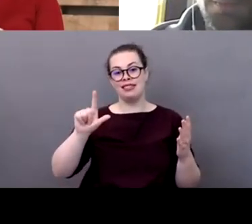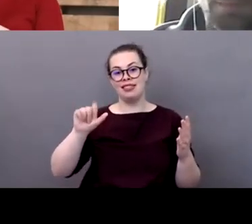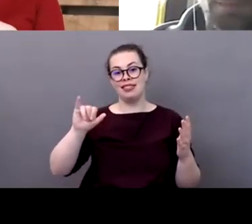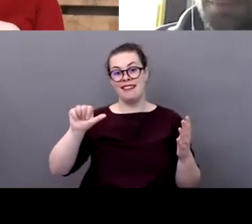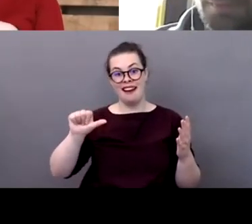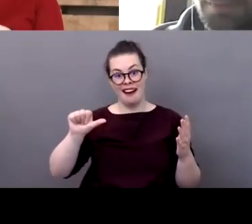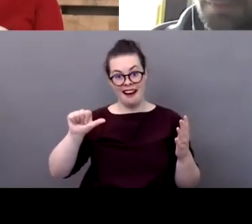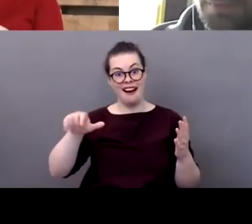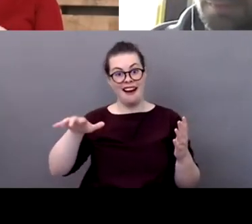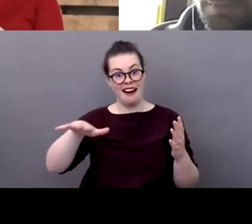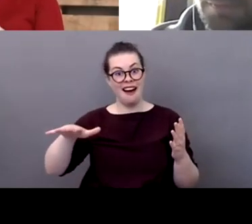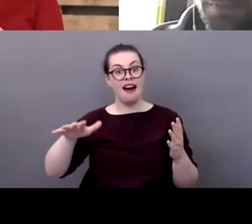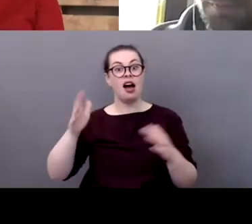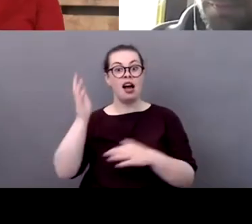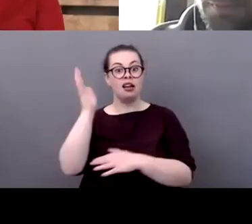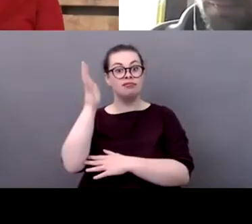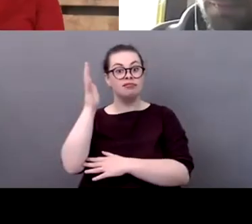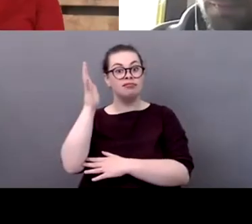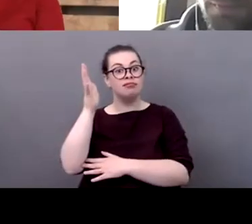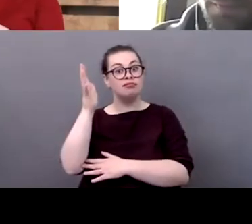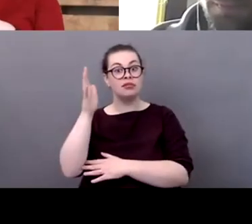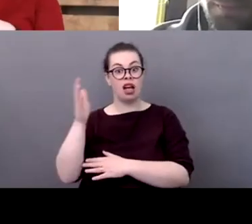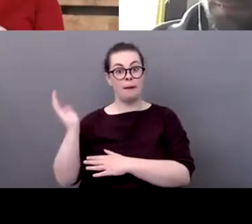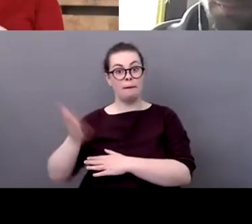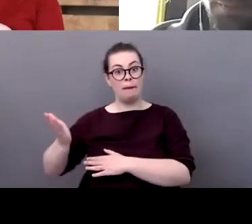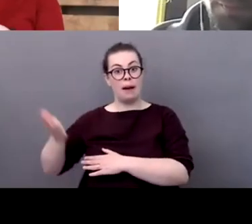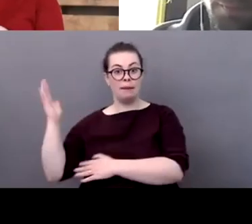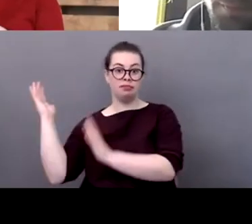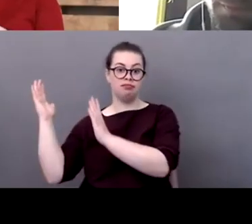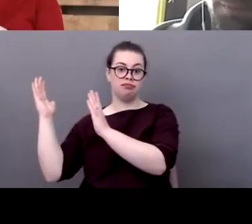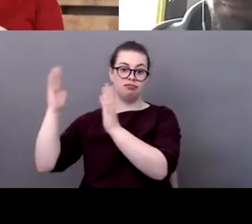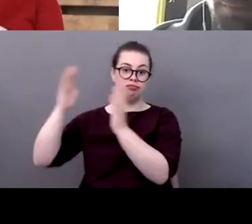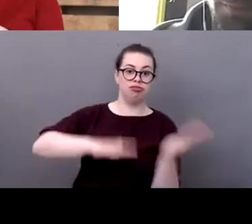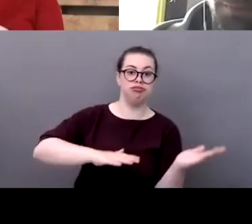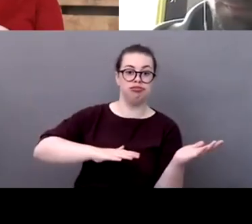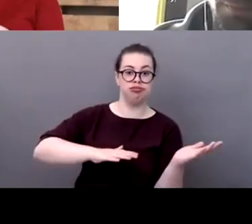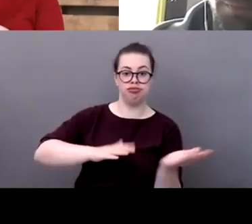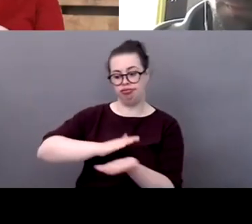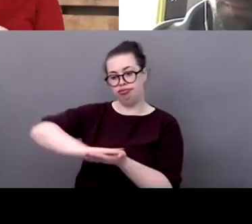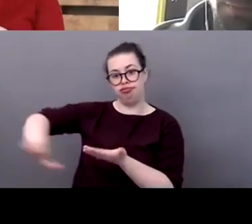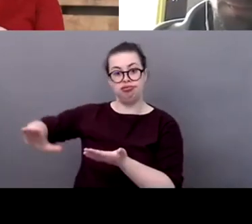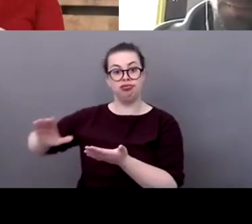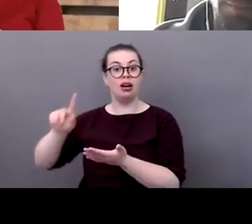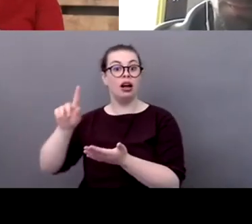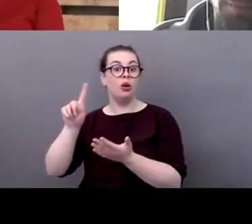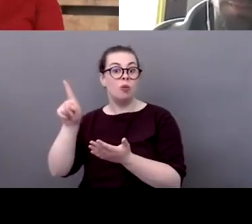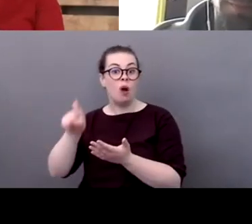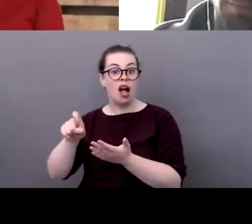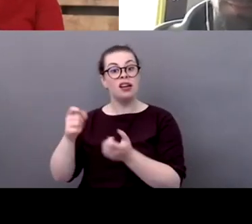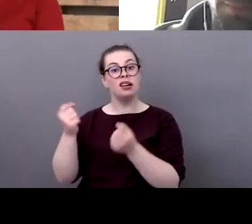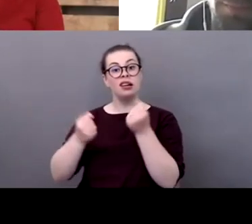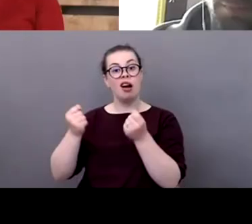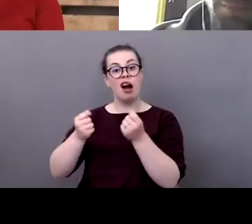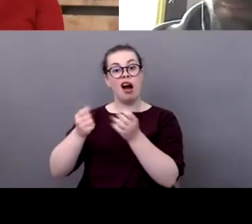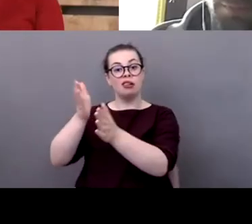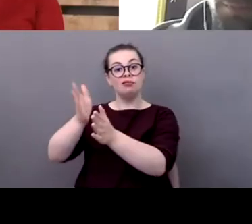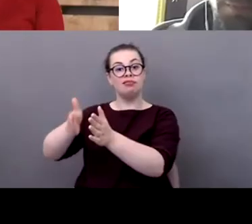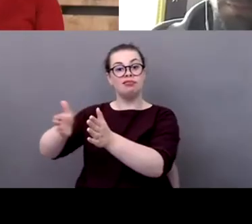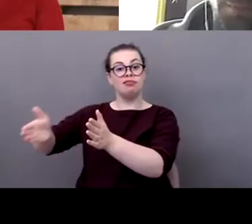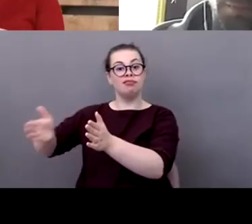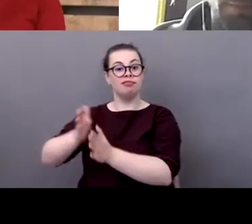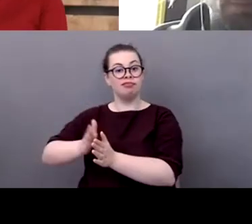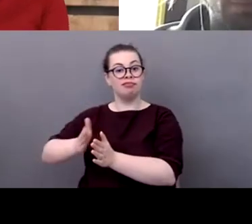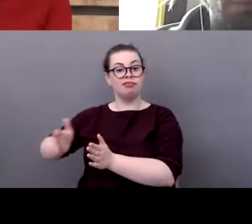des citoyens, la mauvaise presse que ça a eue, ont fait réfléchir les institutions internationales. Et aujourd'hui, c'est vrai que les JO de Londres ont été un bel exemple. Ne parlons pas des JO